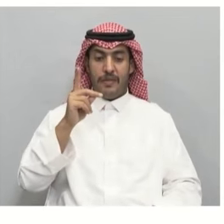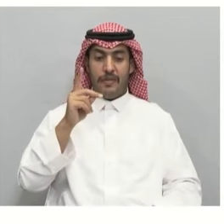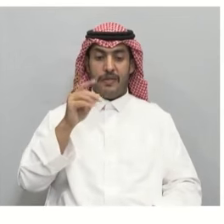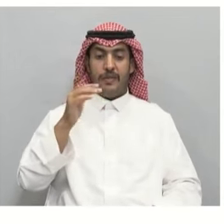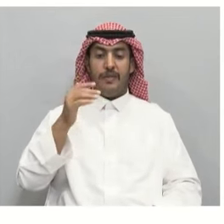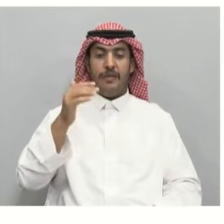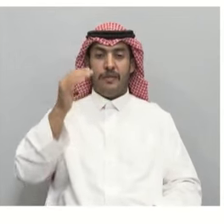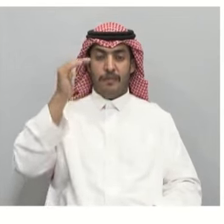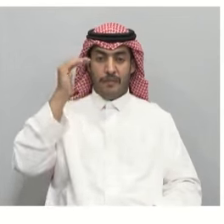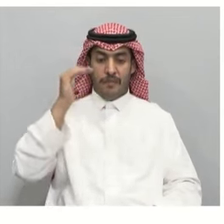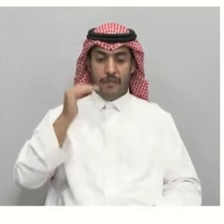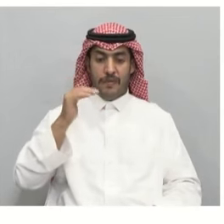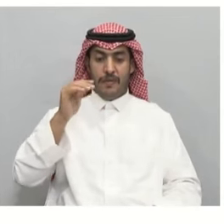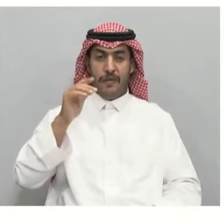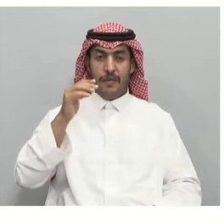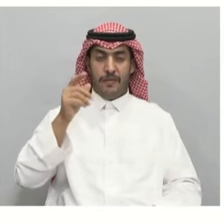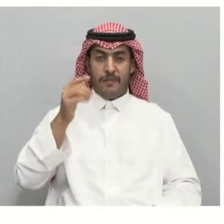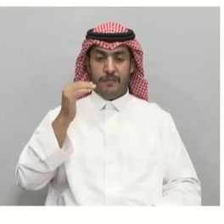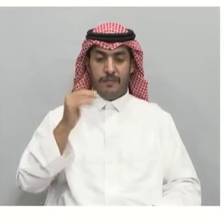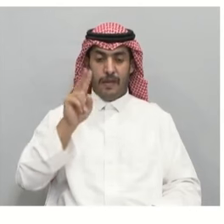وات 2500